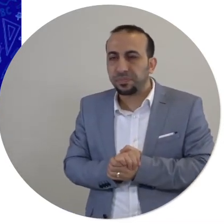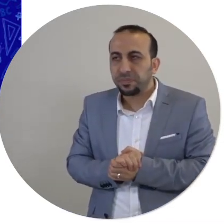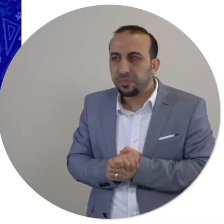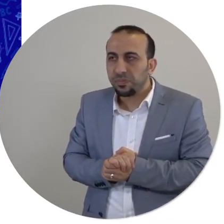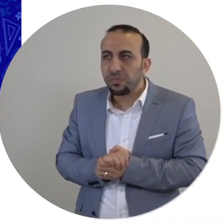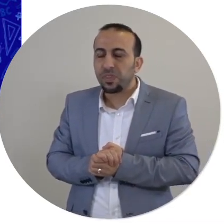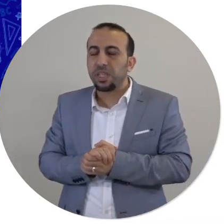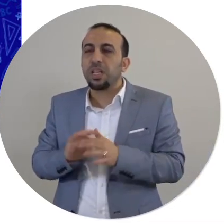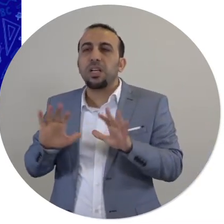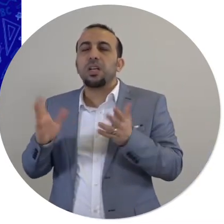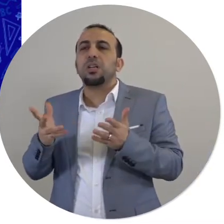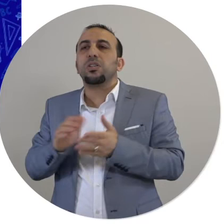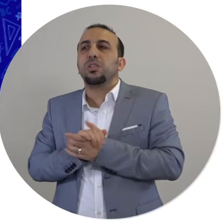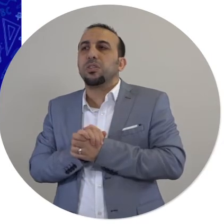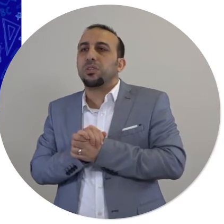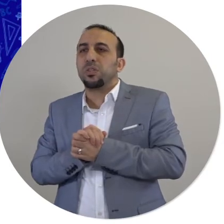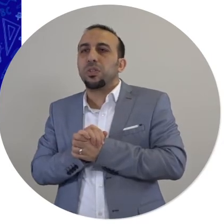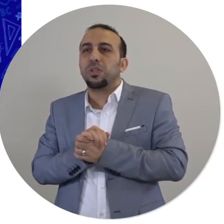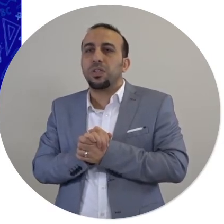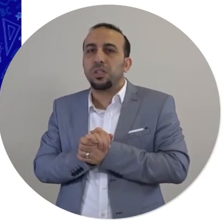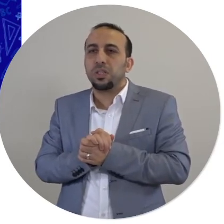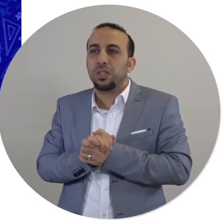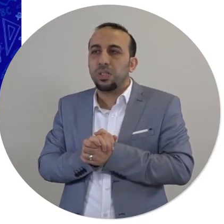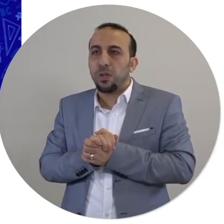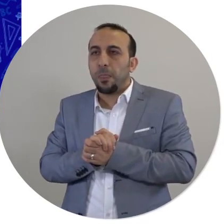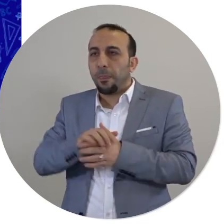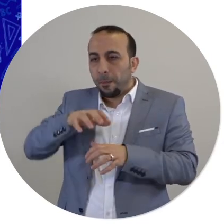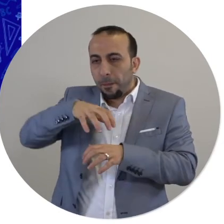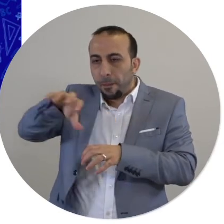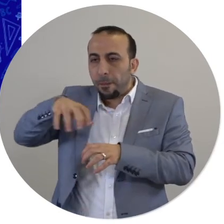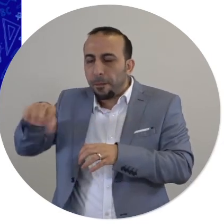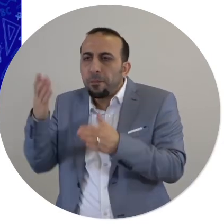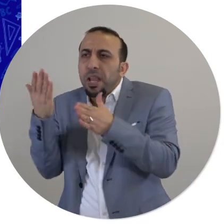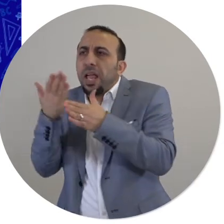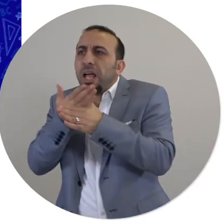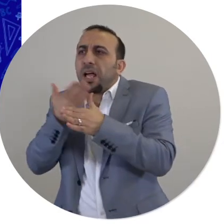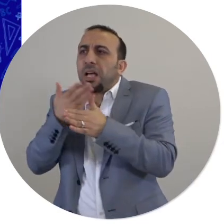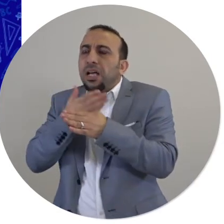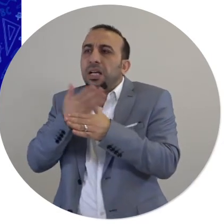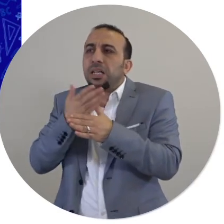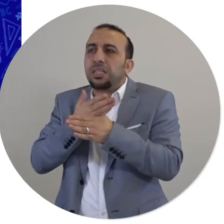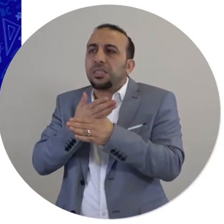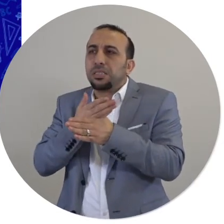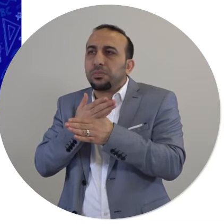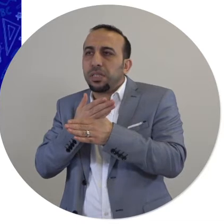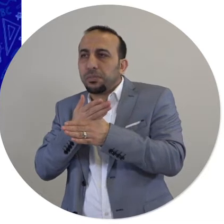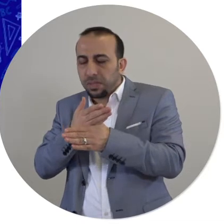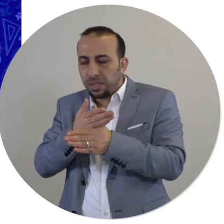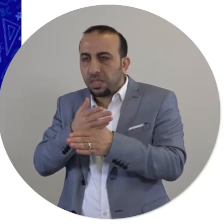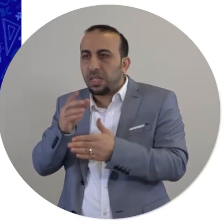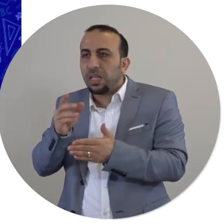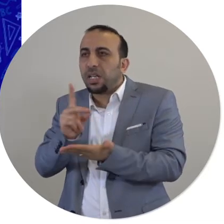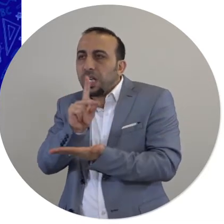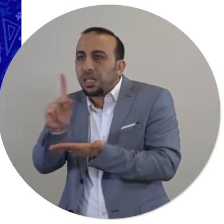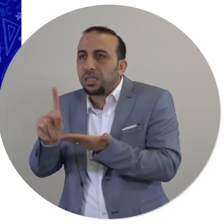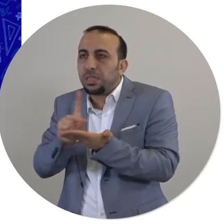عوامل تؤثر في التوزيع السكاني؟ هناك عاملين يؤثرون بالتوزيع السكاني، وهي عوامل طبيعية وعوامل بشرية.